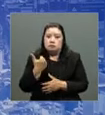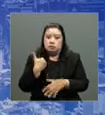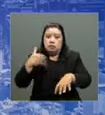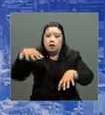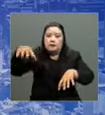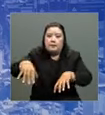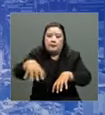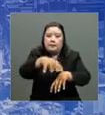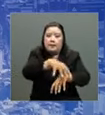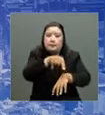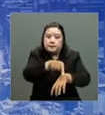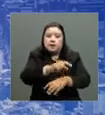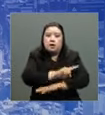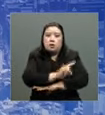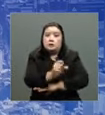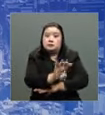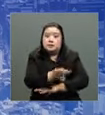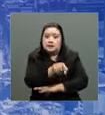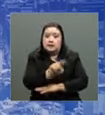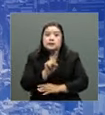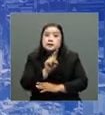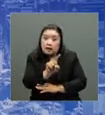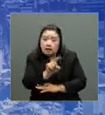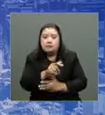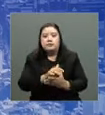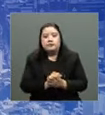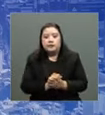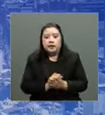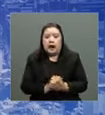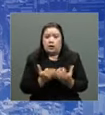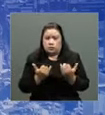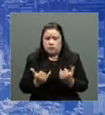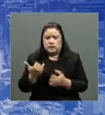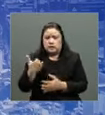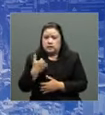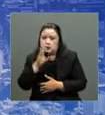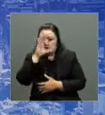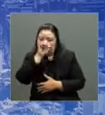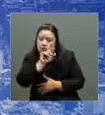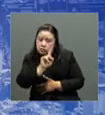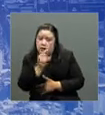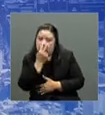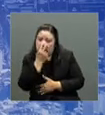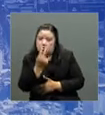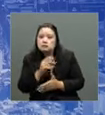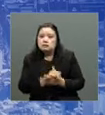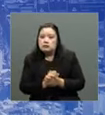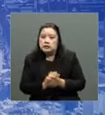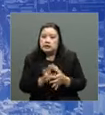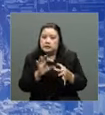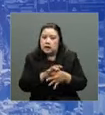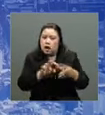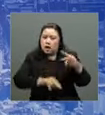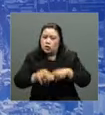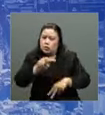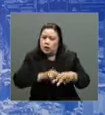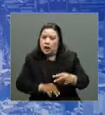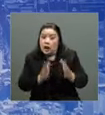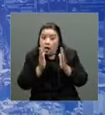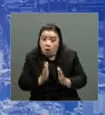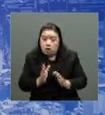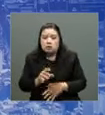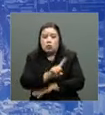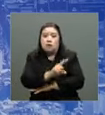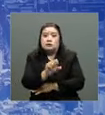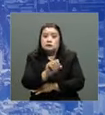กันแต่เป็นอีกหนึ่งมุมนะคะเป็นมุมที่บอกว่ามีการตั้งข้อสังเกตความไม่เป็นธรรมในการดูแลคนที่กักตั